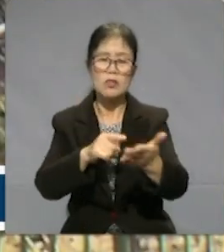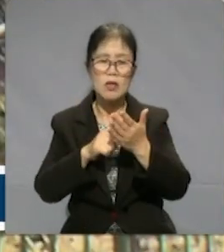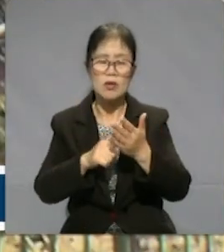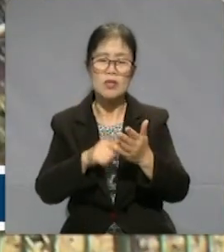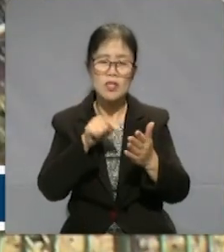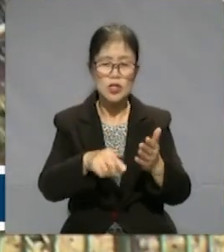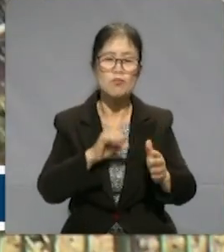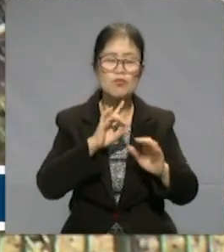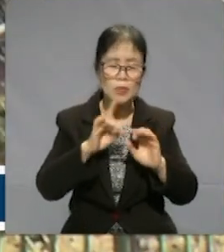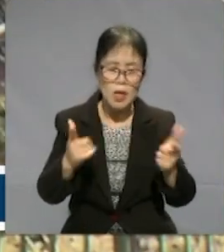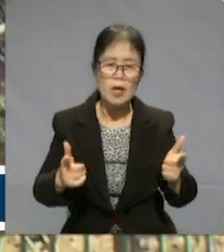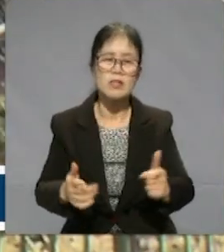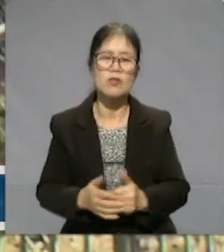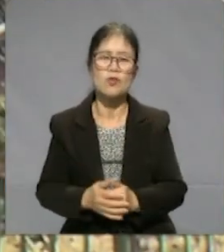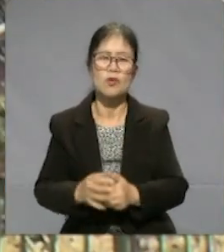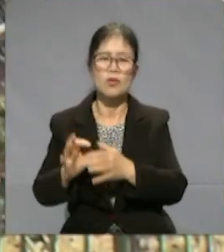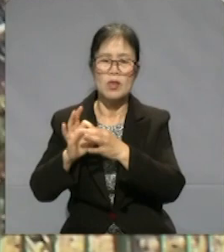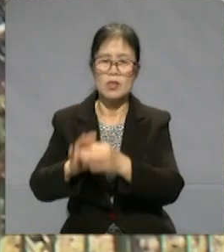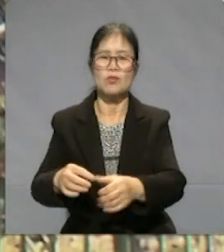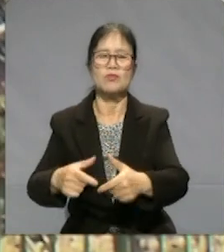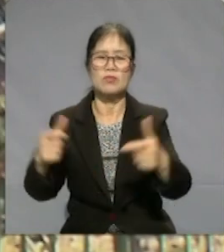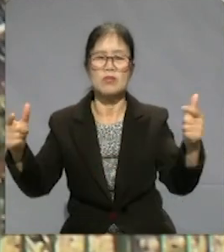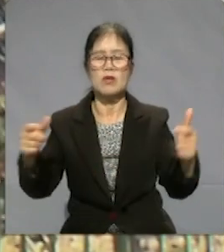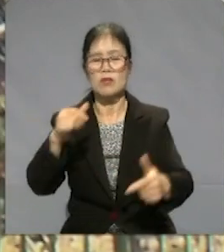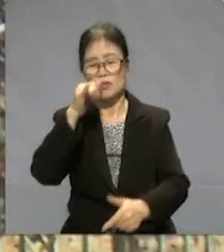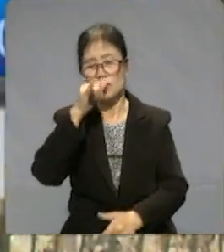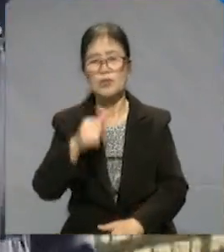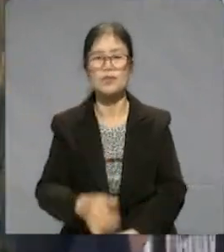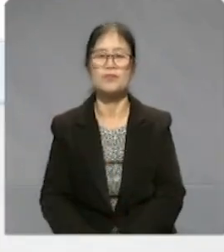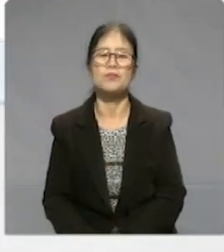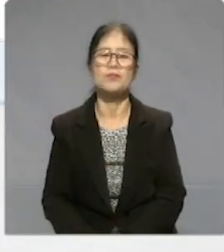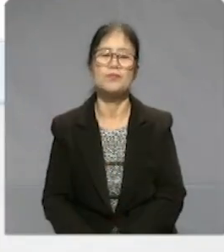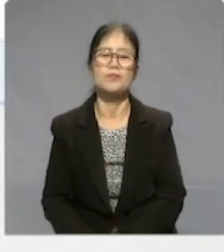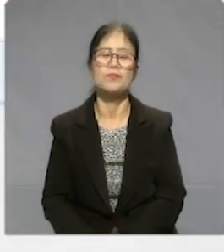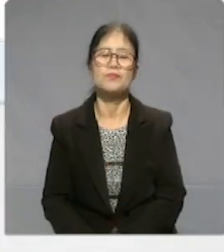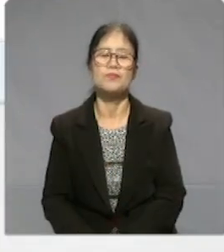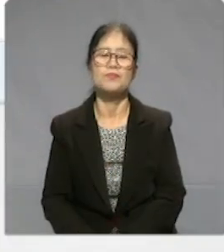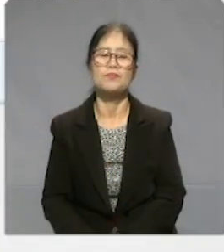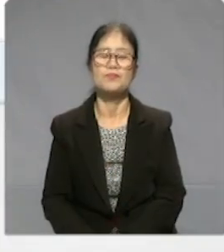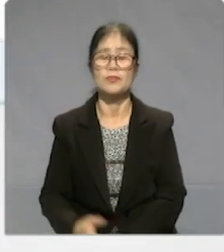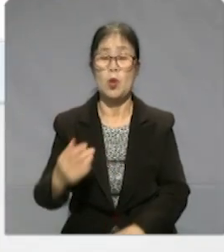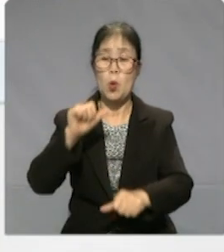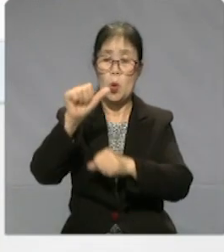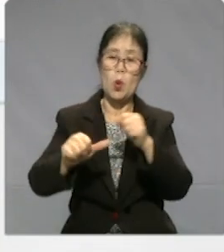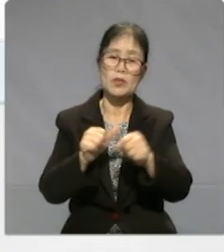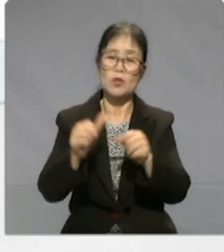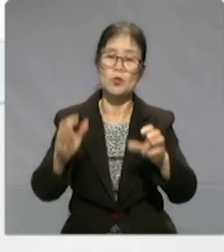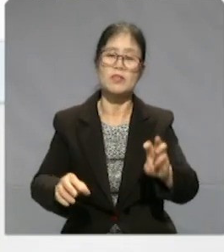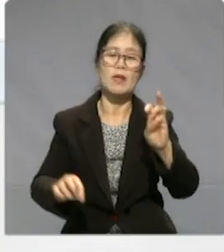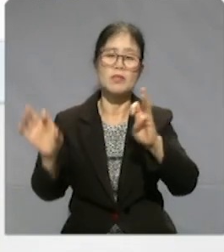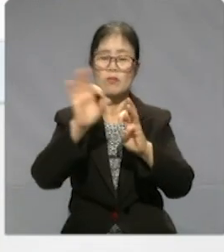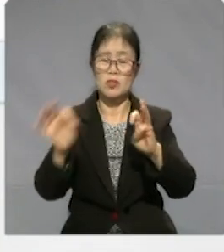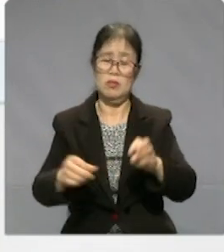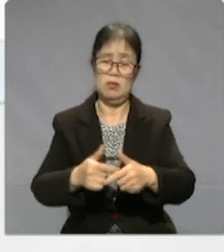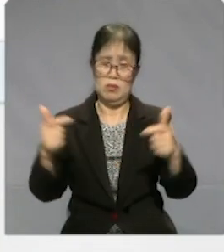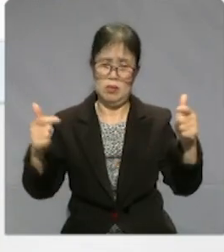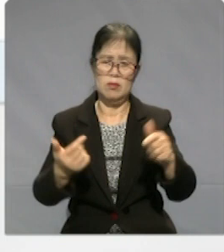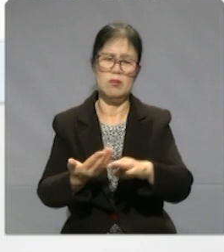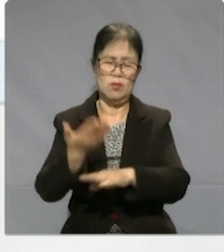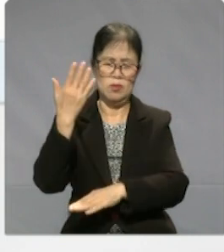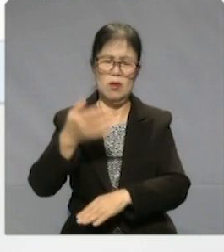이곳 요양원뿐만 아니라 꾸준히 증가하는 것으로 드러났습니다. 지난 5년간 30%나 늘어난